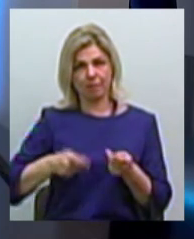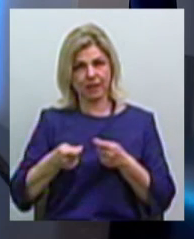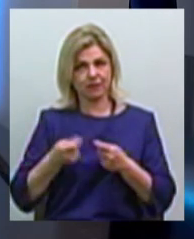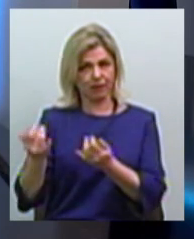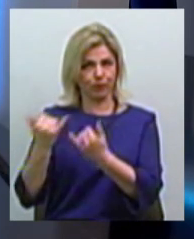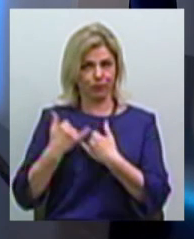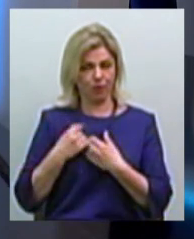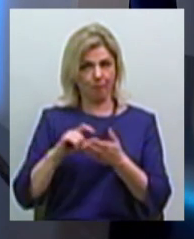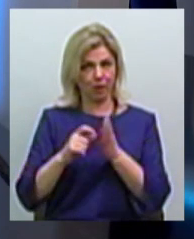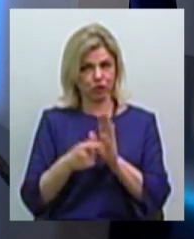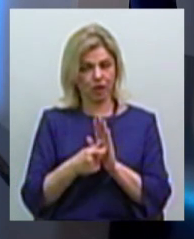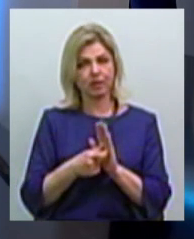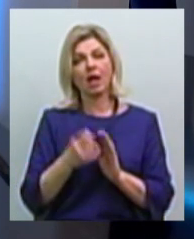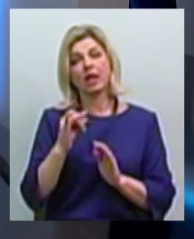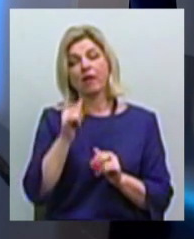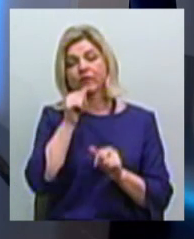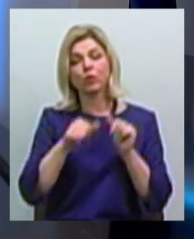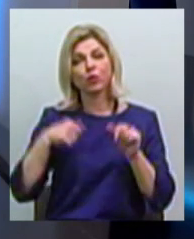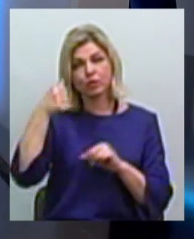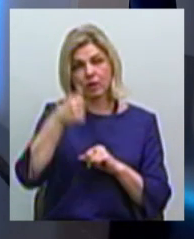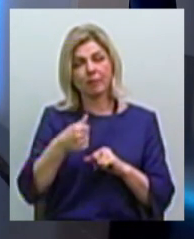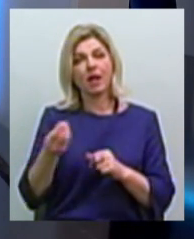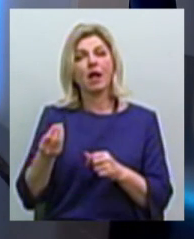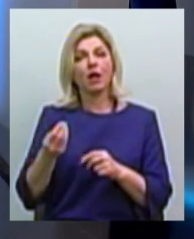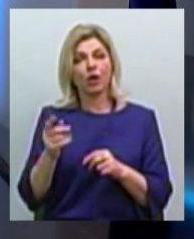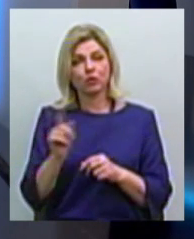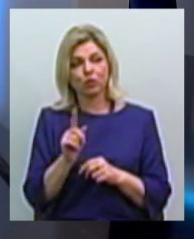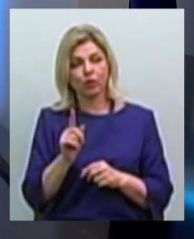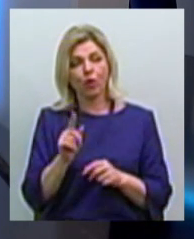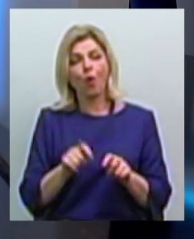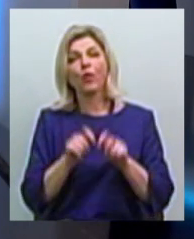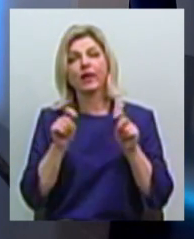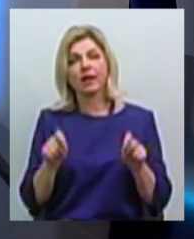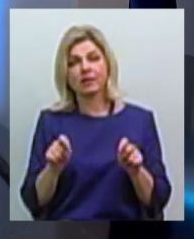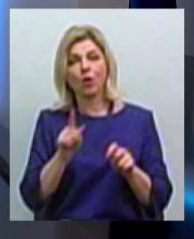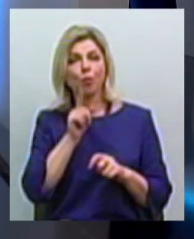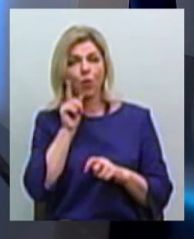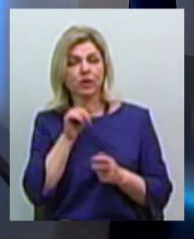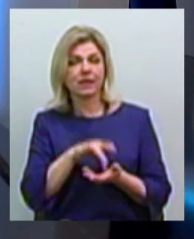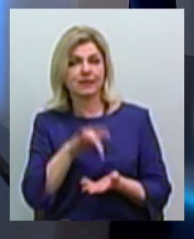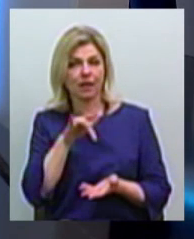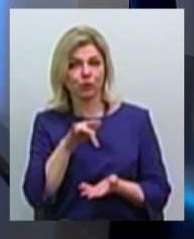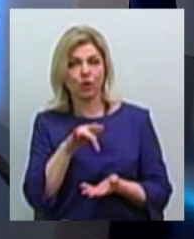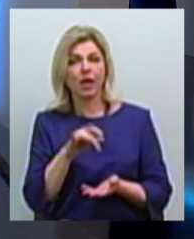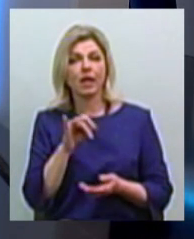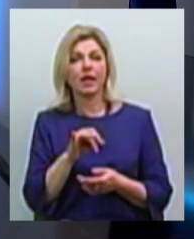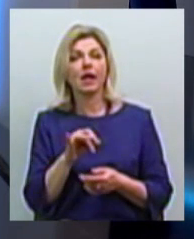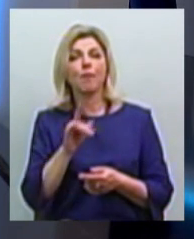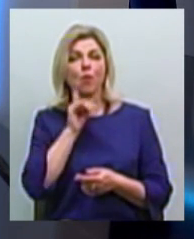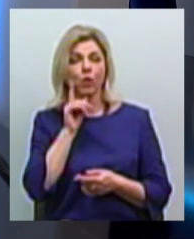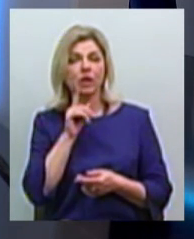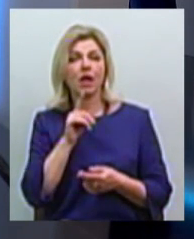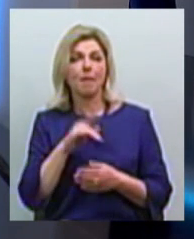в наступному році в нас стоїть задача саме це відкриття молодіжного центру і також